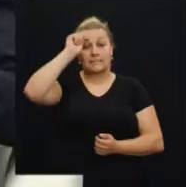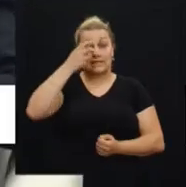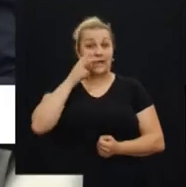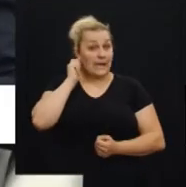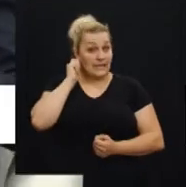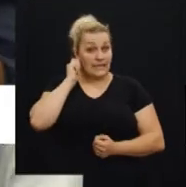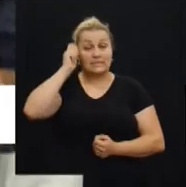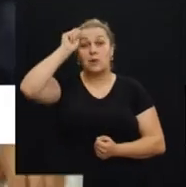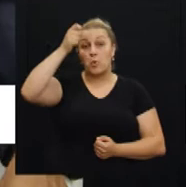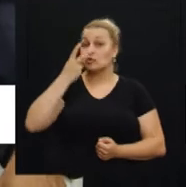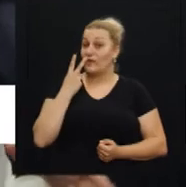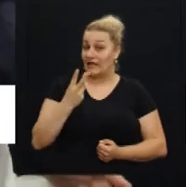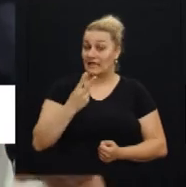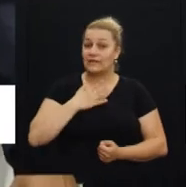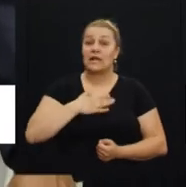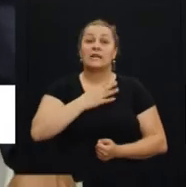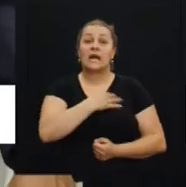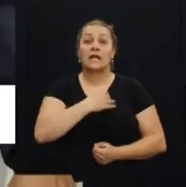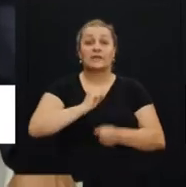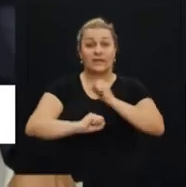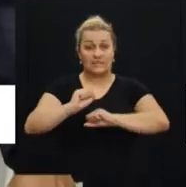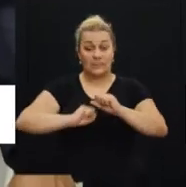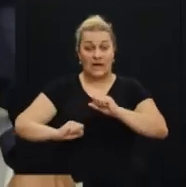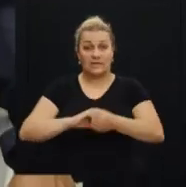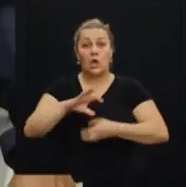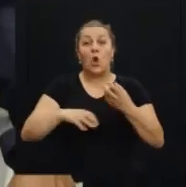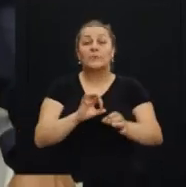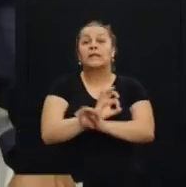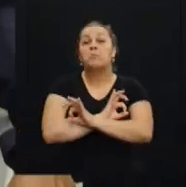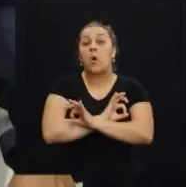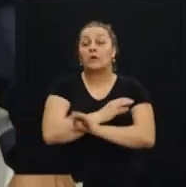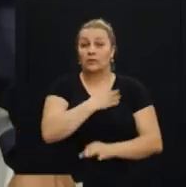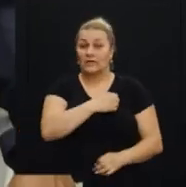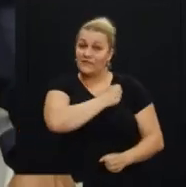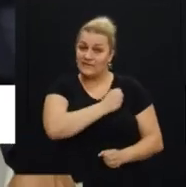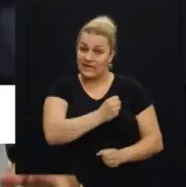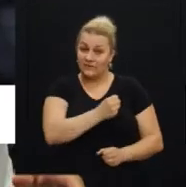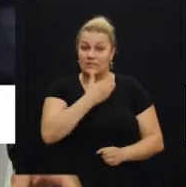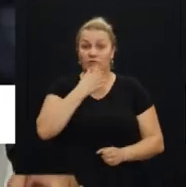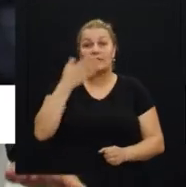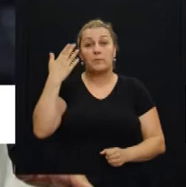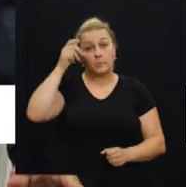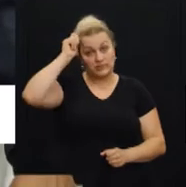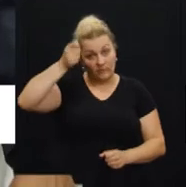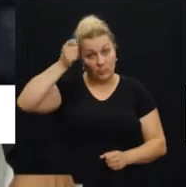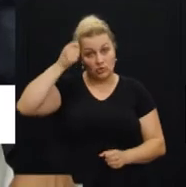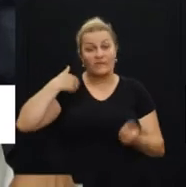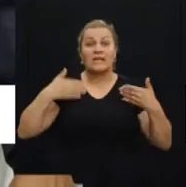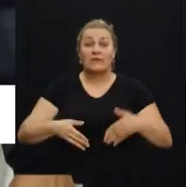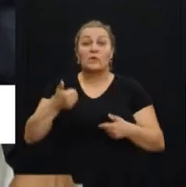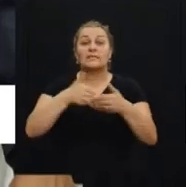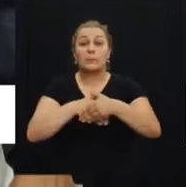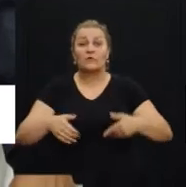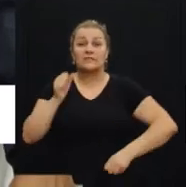Cijene gledateljice, poštovani gledatelji, dragi hrvatski branitelji, obitelji poginulih hrvatskih vitezova, lijep pozdrav, poštovanje. Evo nas na prvoj